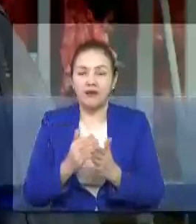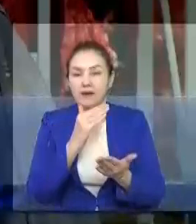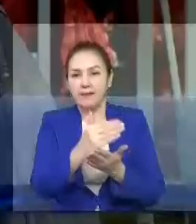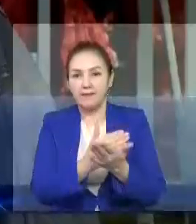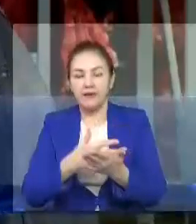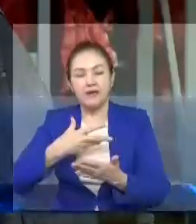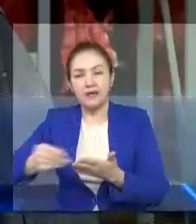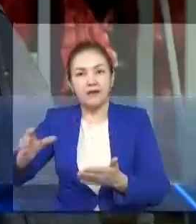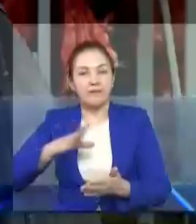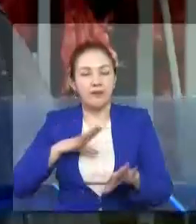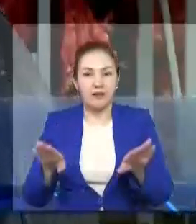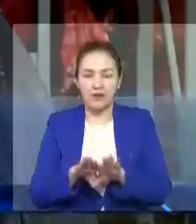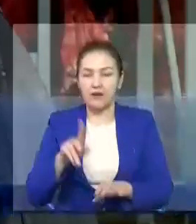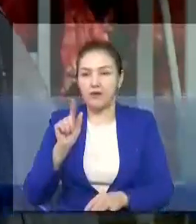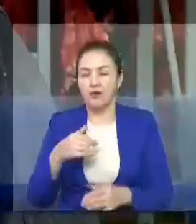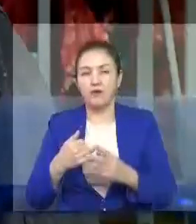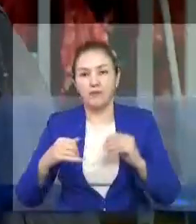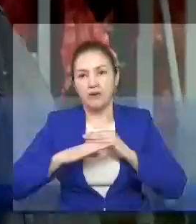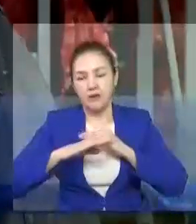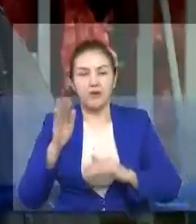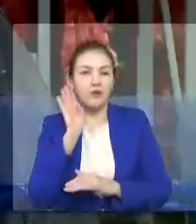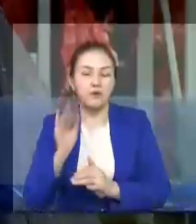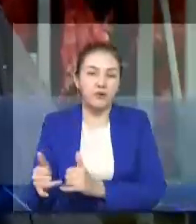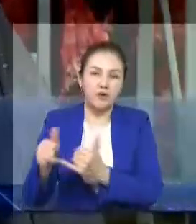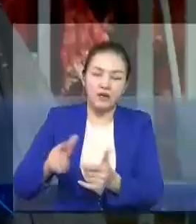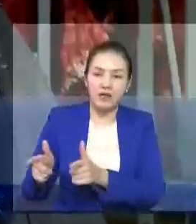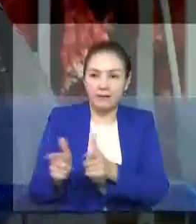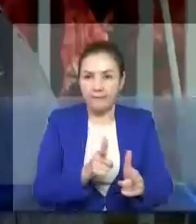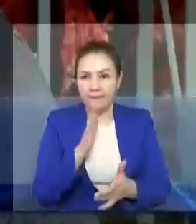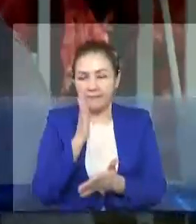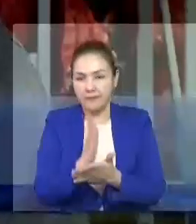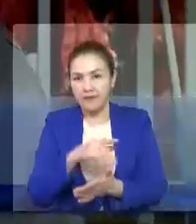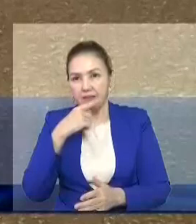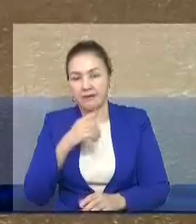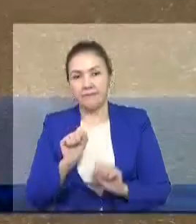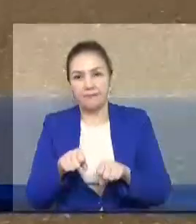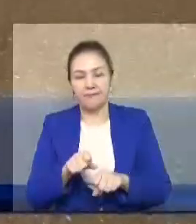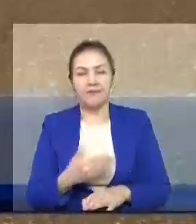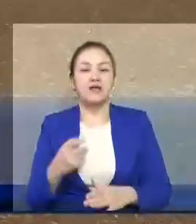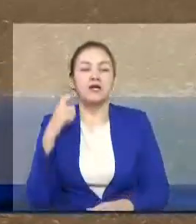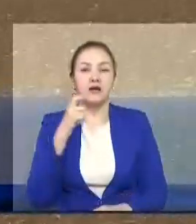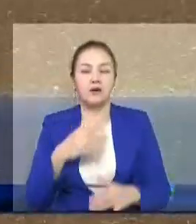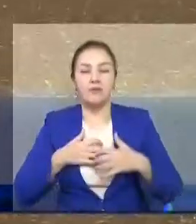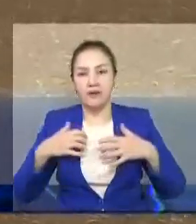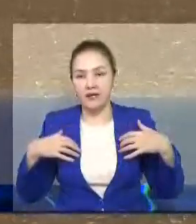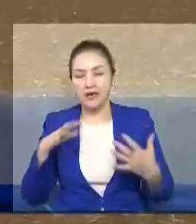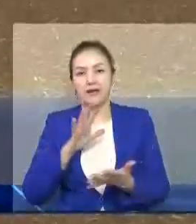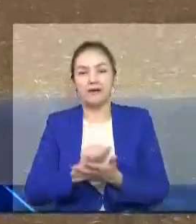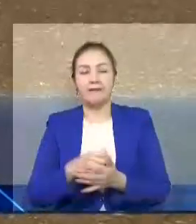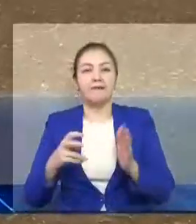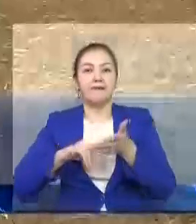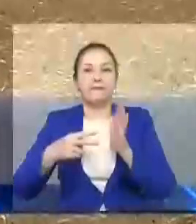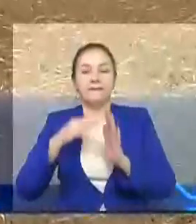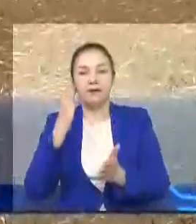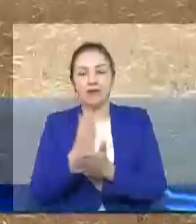бағдарлама арқылы сатып алдық. Осылайша 100 гектар аумақты суаруға толықтай қауқарымыз бар десем де болады. Шаруалардың мал шаруашылығымен айналысу жоспары